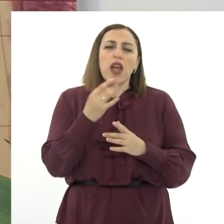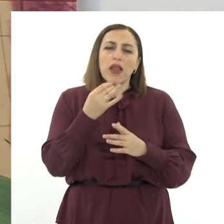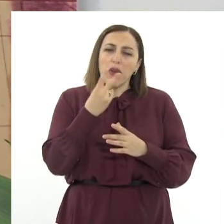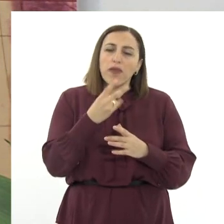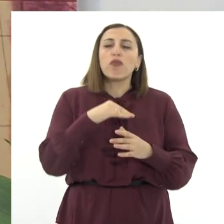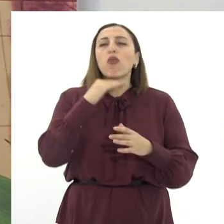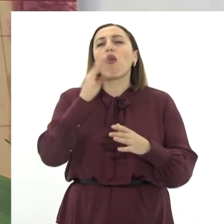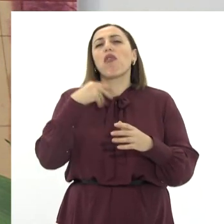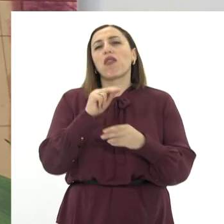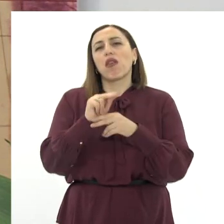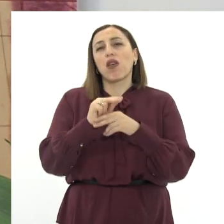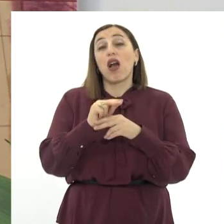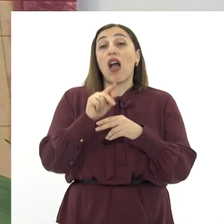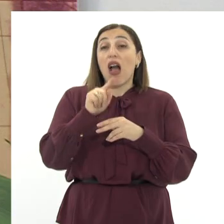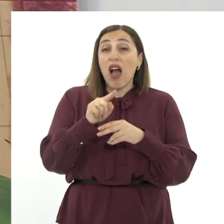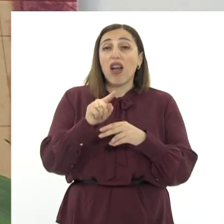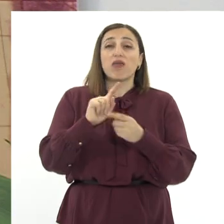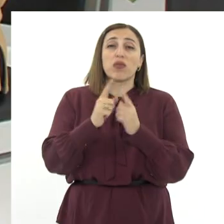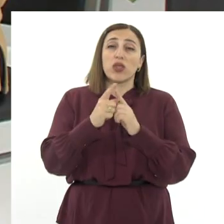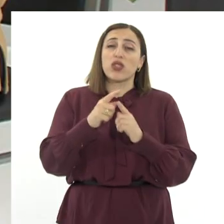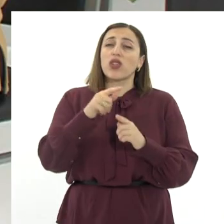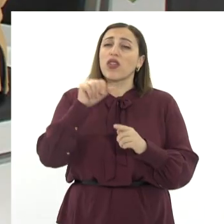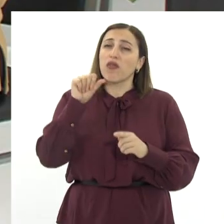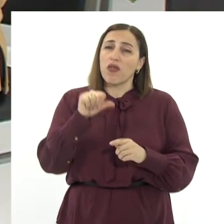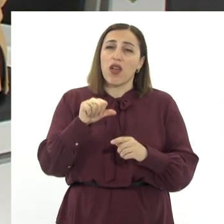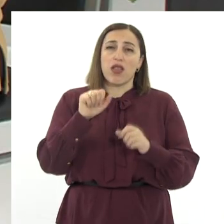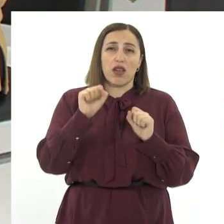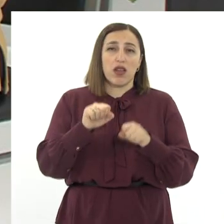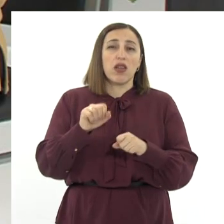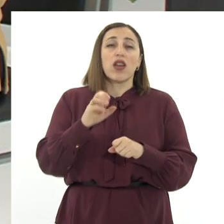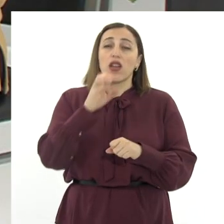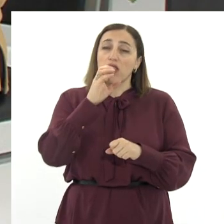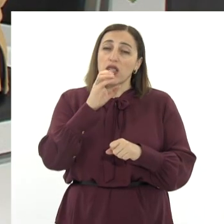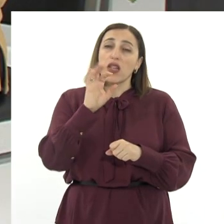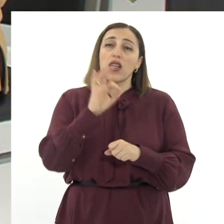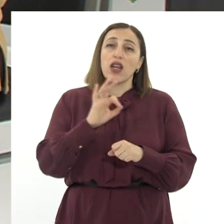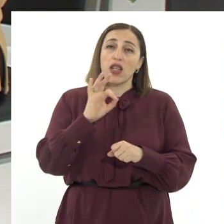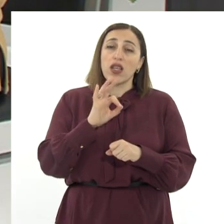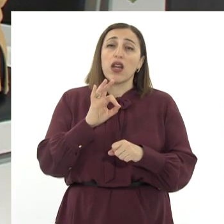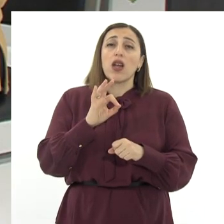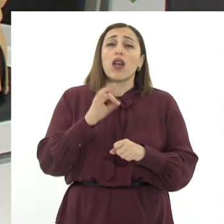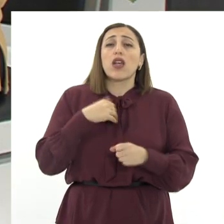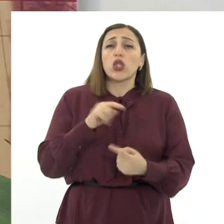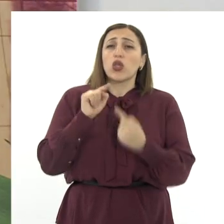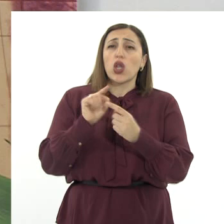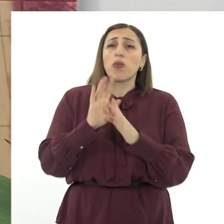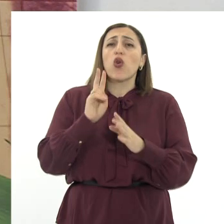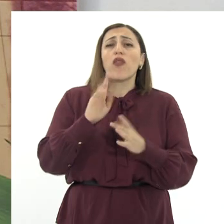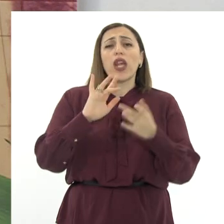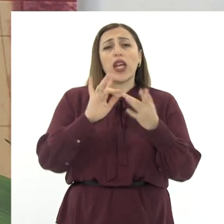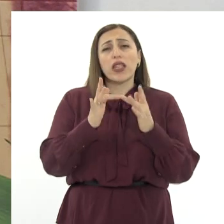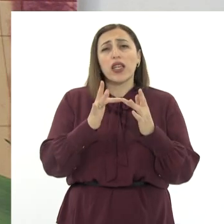եմ։ Այդ մեծամտությունը բերում է շատ անգամ դժբախտ արդյունքների։ Դեմ չեմ